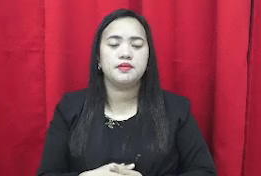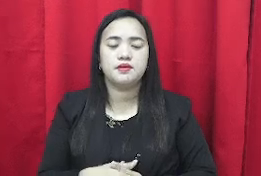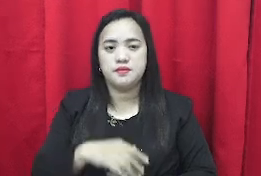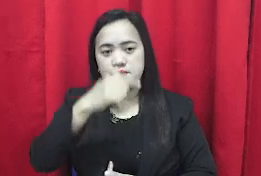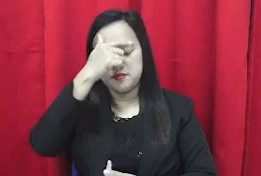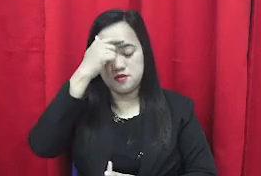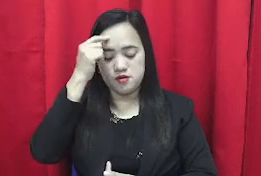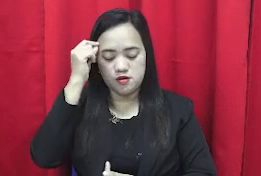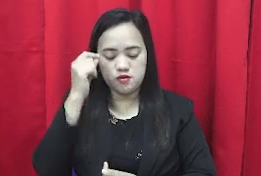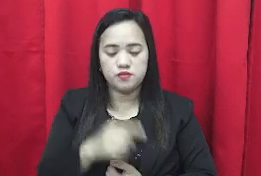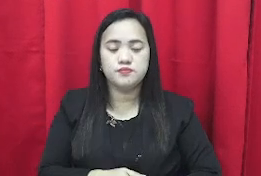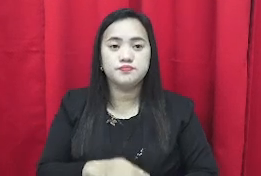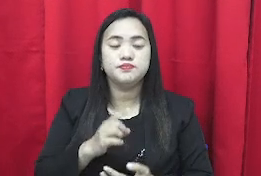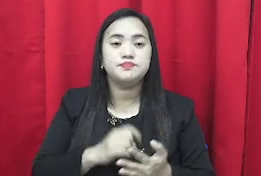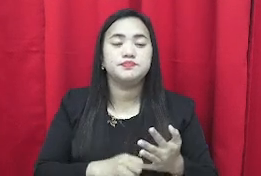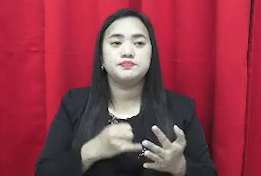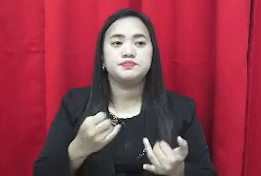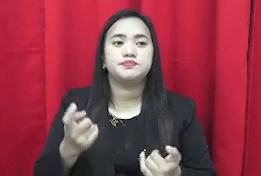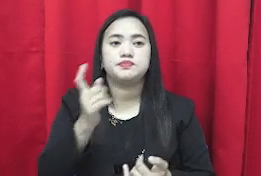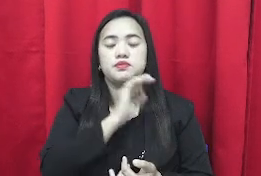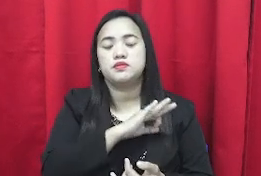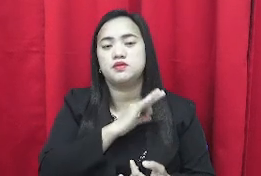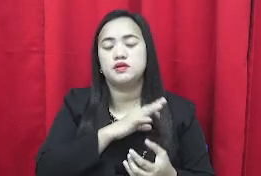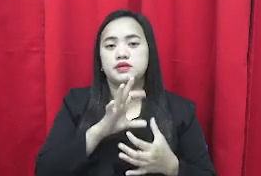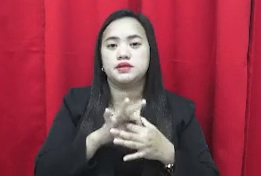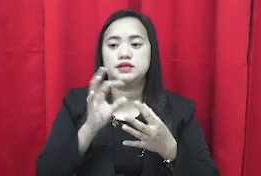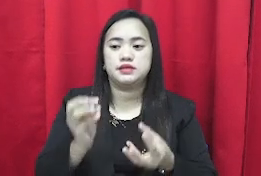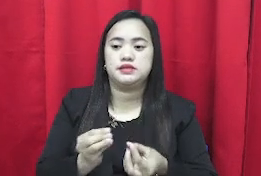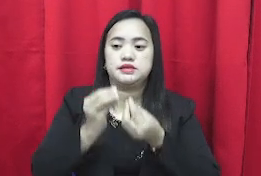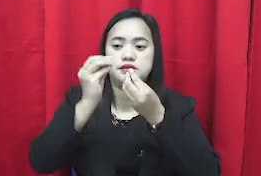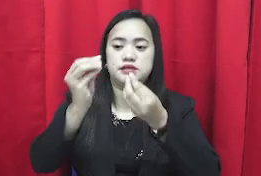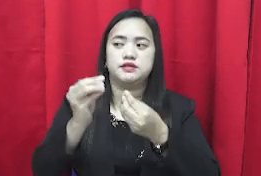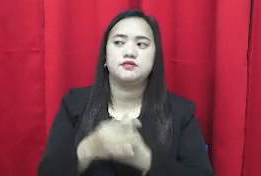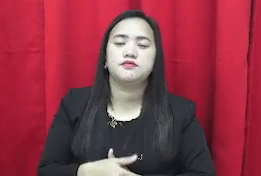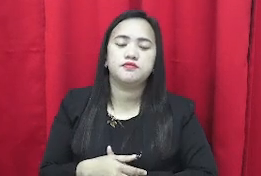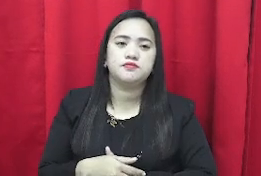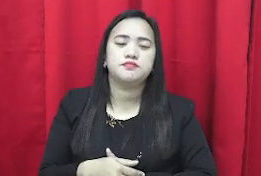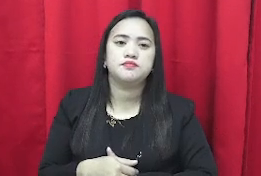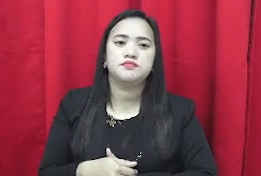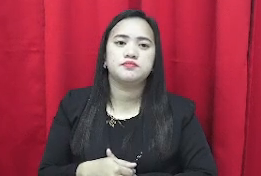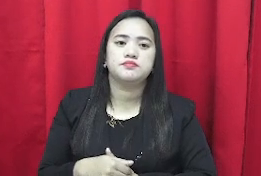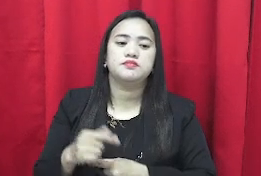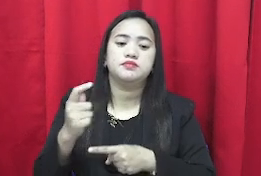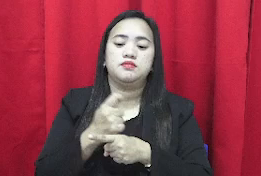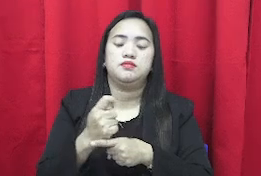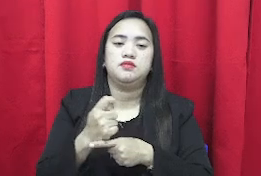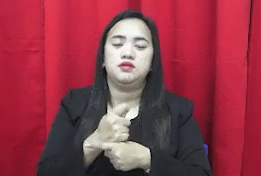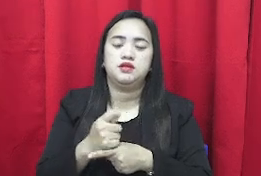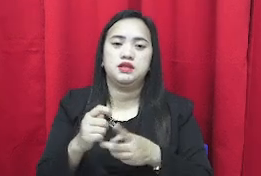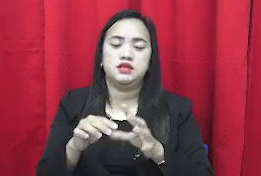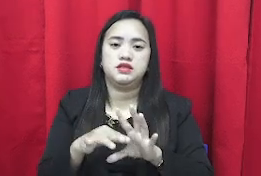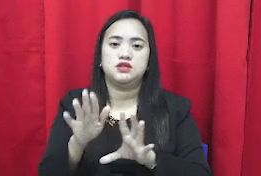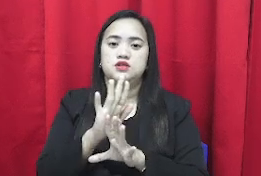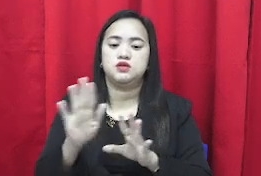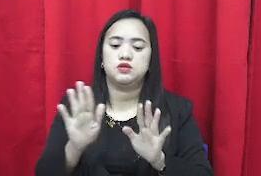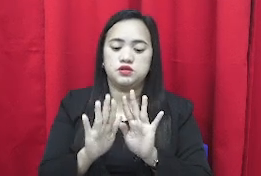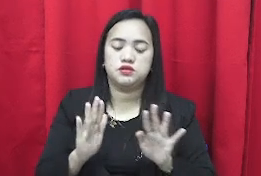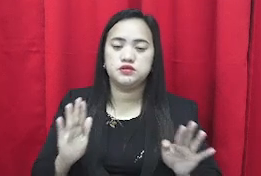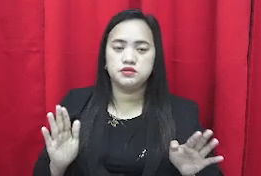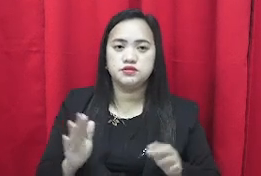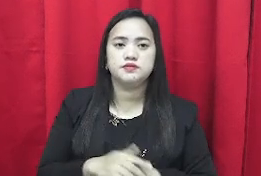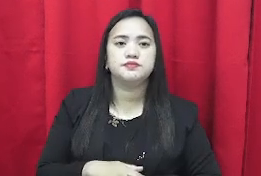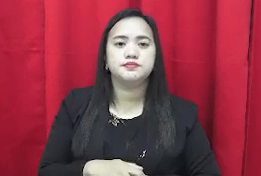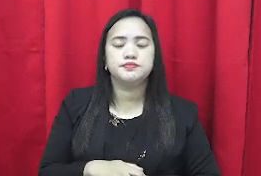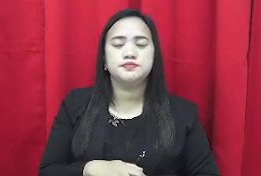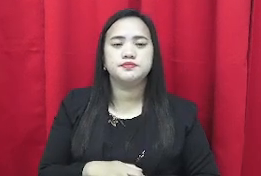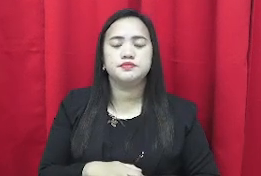ah Ano ang benepisyo na maibibigay ng ah ng training na ito sa ating mga anak ' ba sa